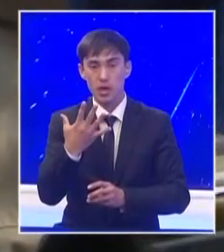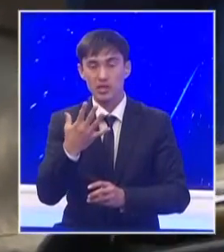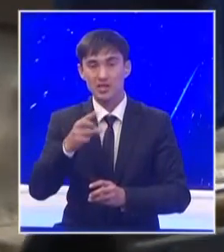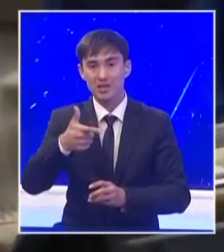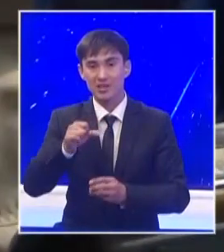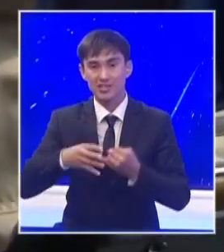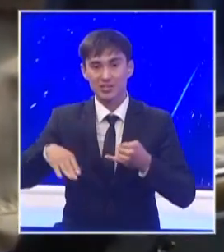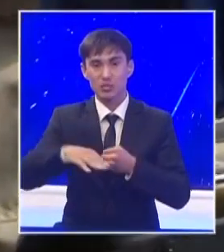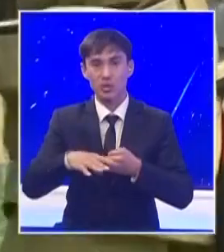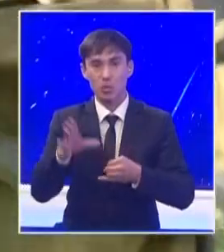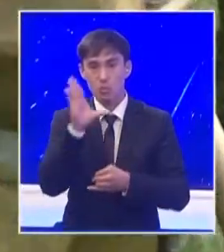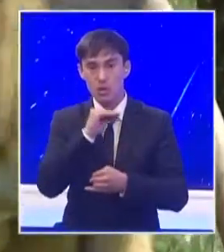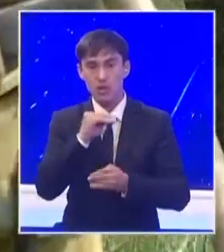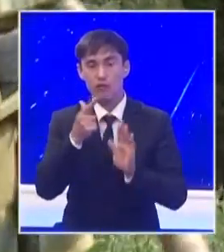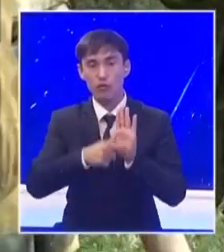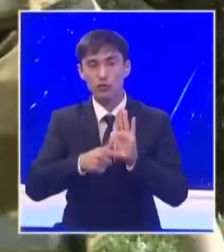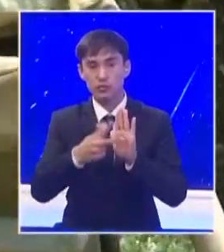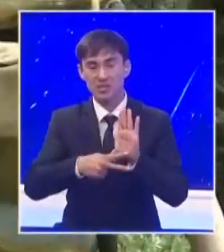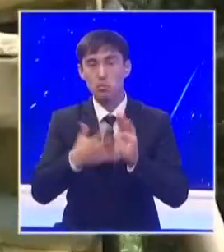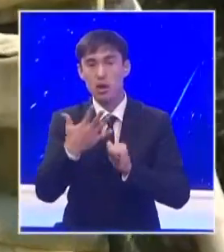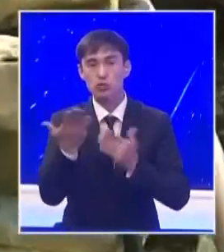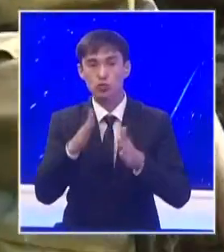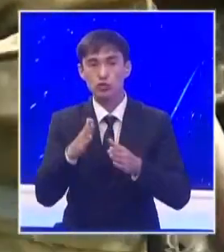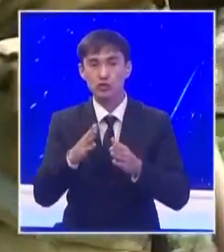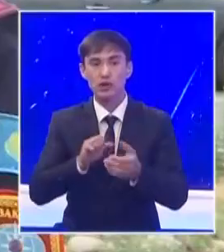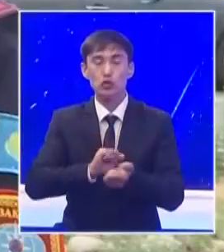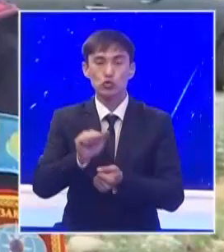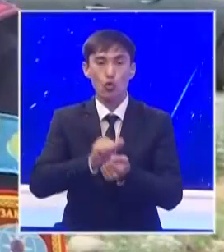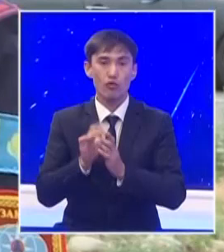удалось потушить 85 случаев загорания сухого травостоя.